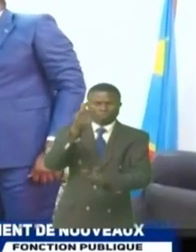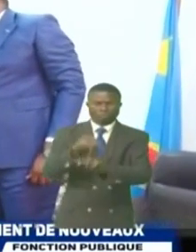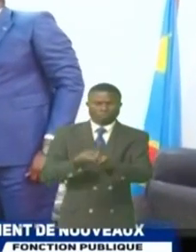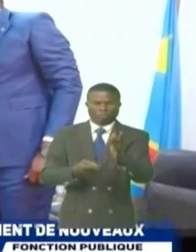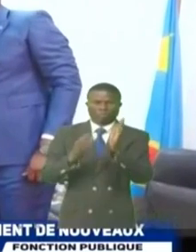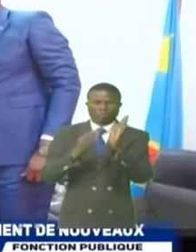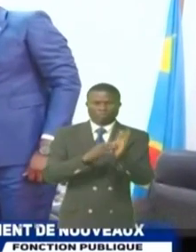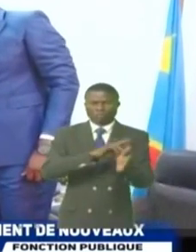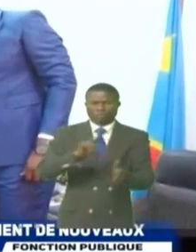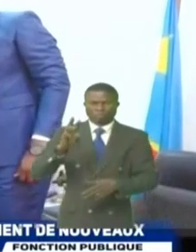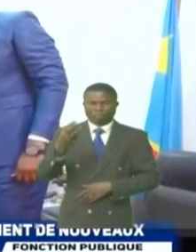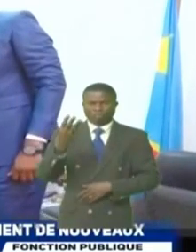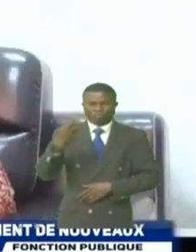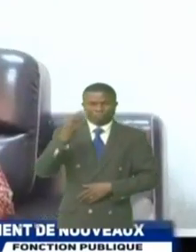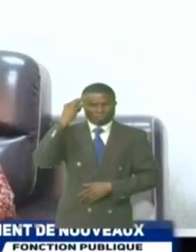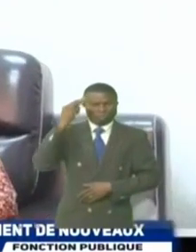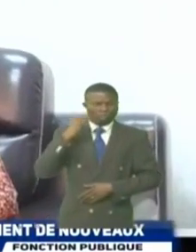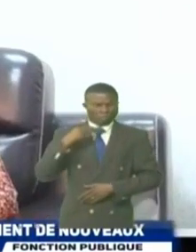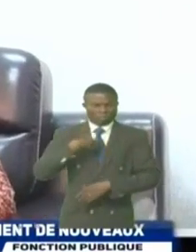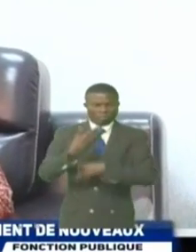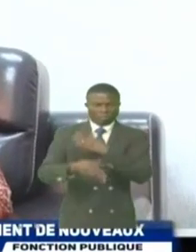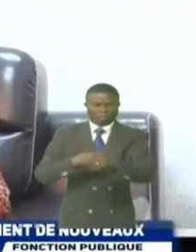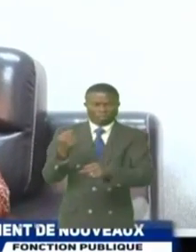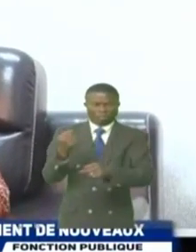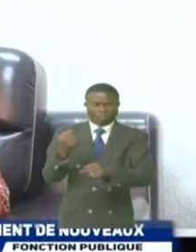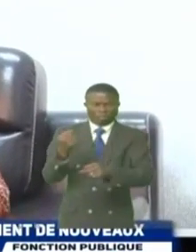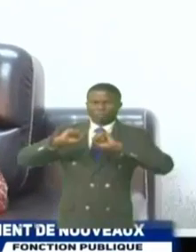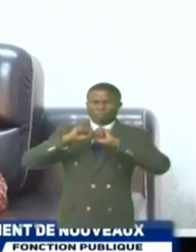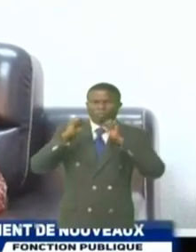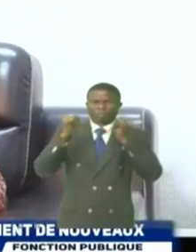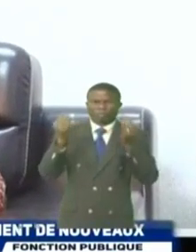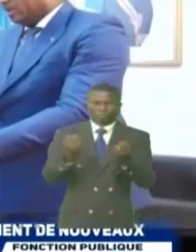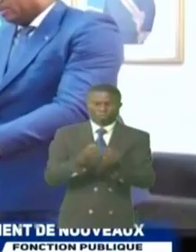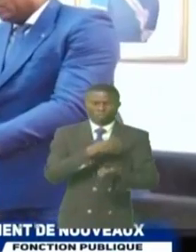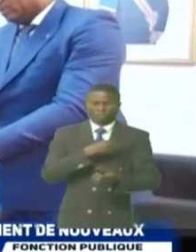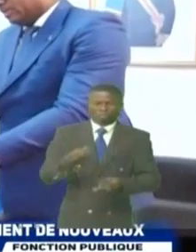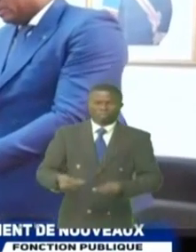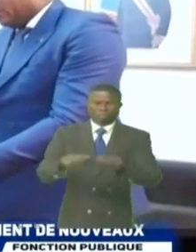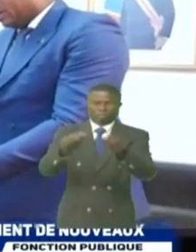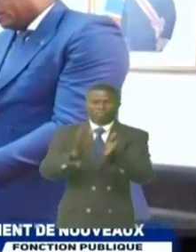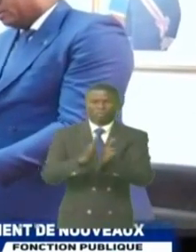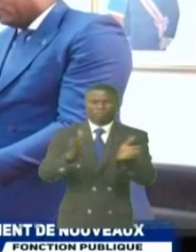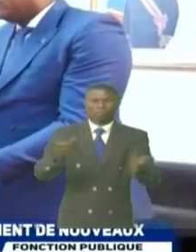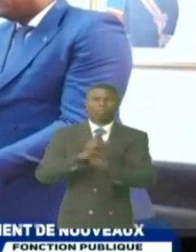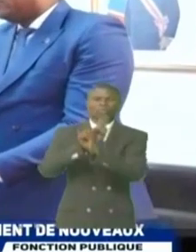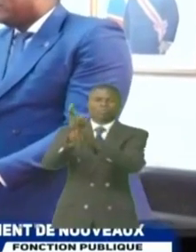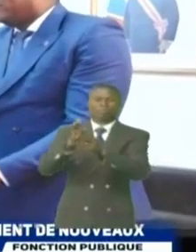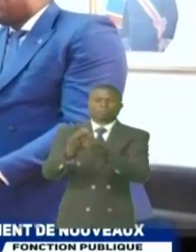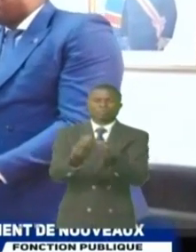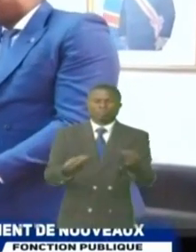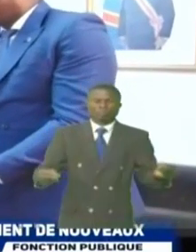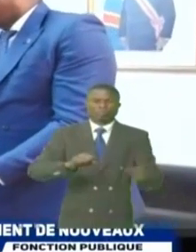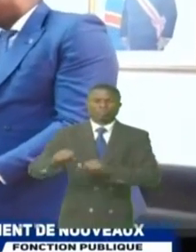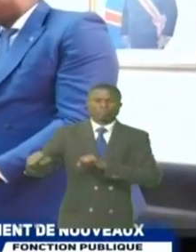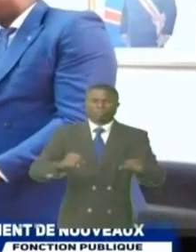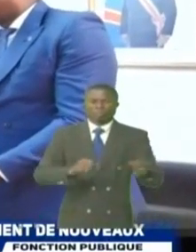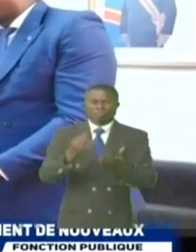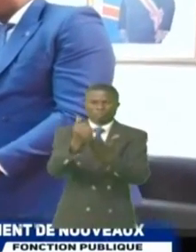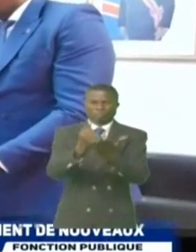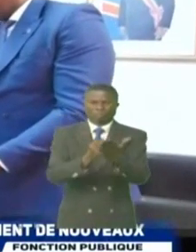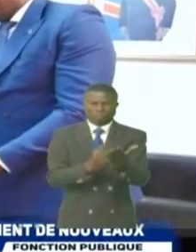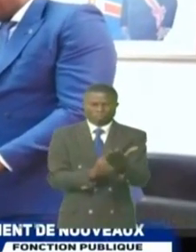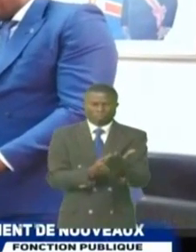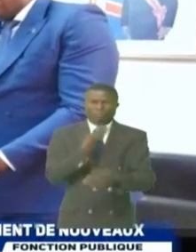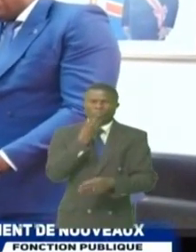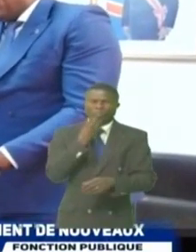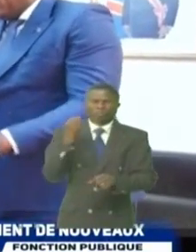2023 la ministre de l'Emploi, Travail et Prévoyance sociale, Claudine Ndi, qui a remis officiellement le rapport des résultats du concours de recrutement des